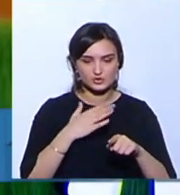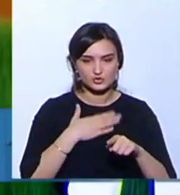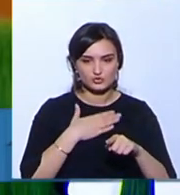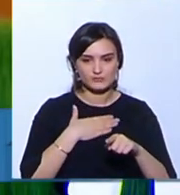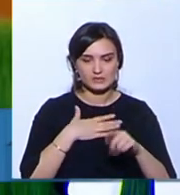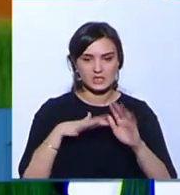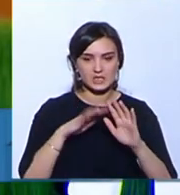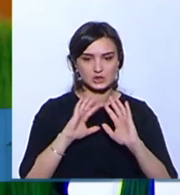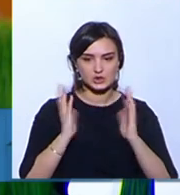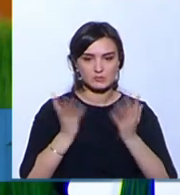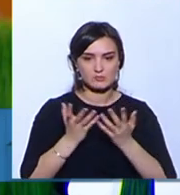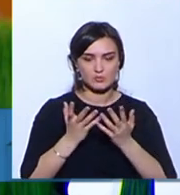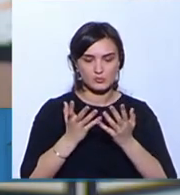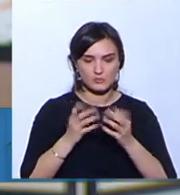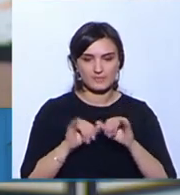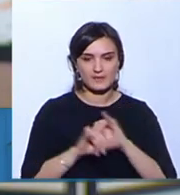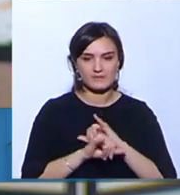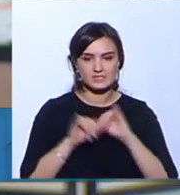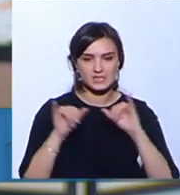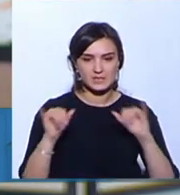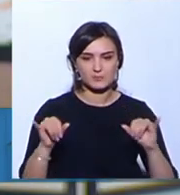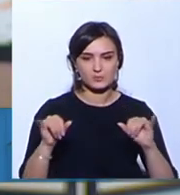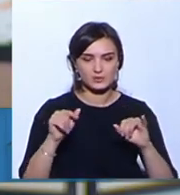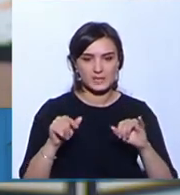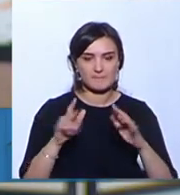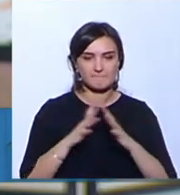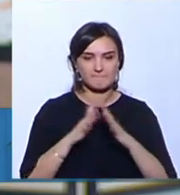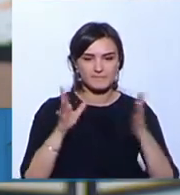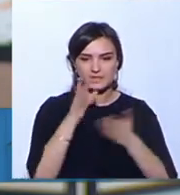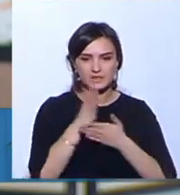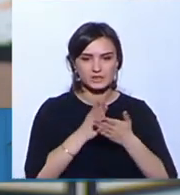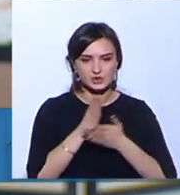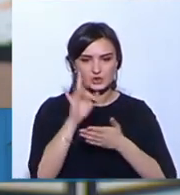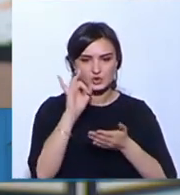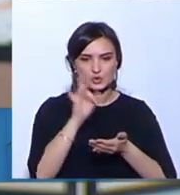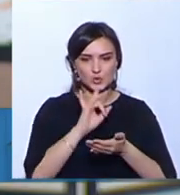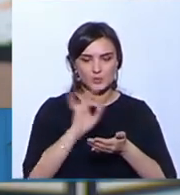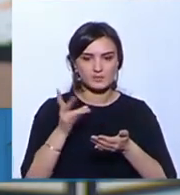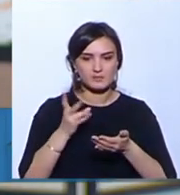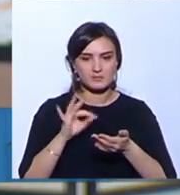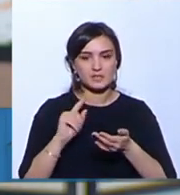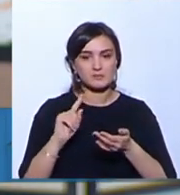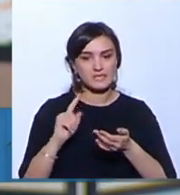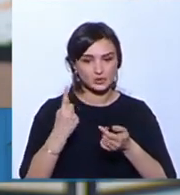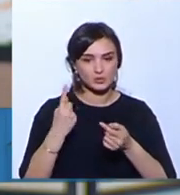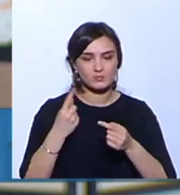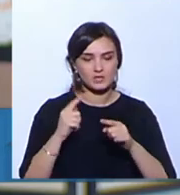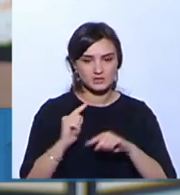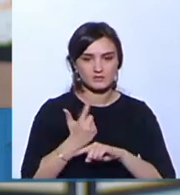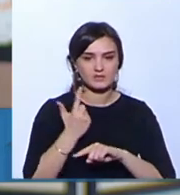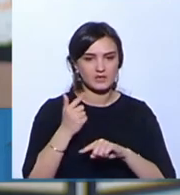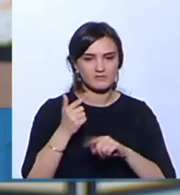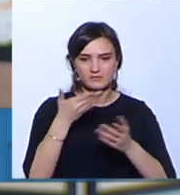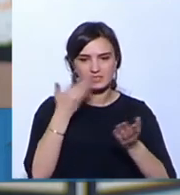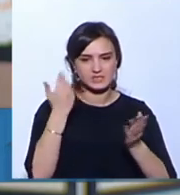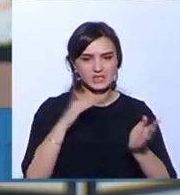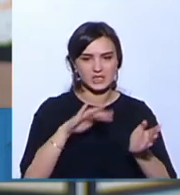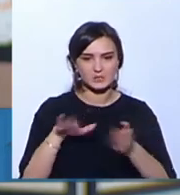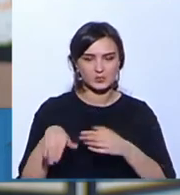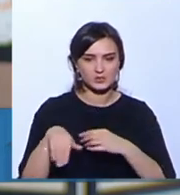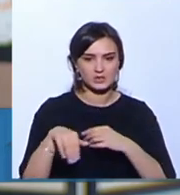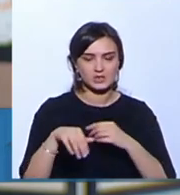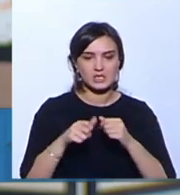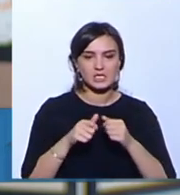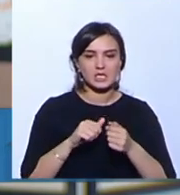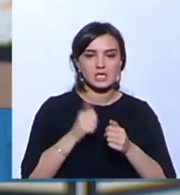ჩვენ გარშემო ფართოდ გავრცელებული, დიდი ხნის ცნობილი, მაგრამ რატომღაც კვლავ მივიწყებული